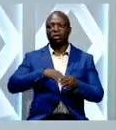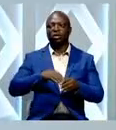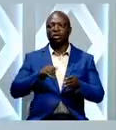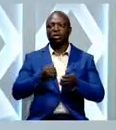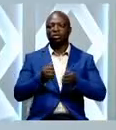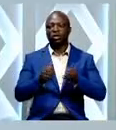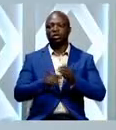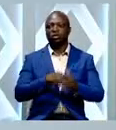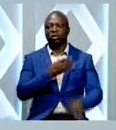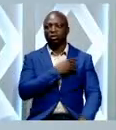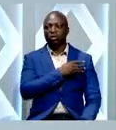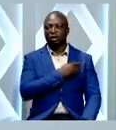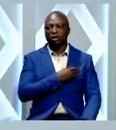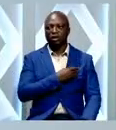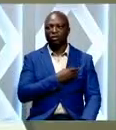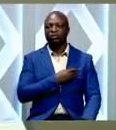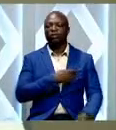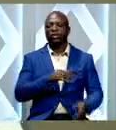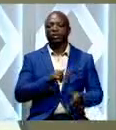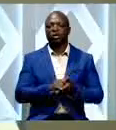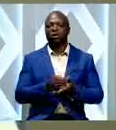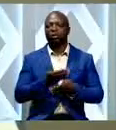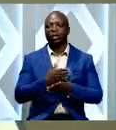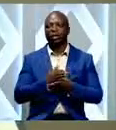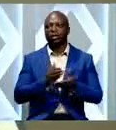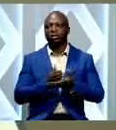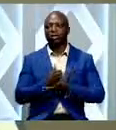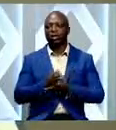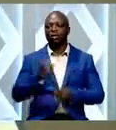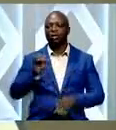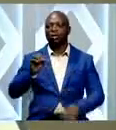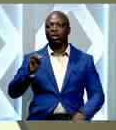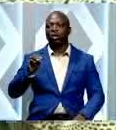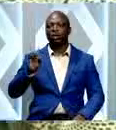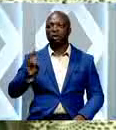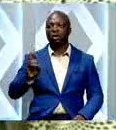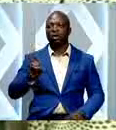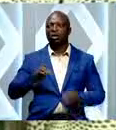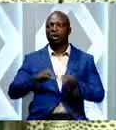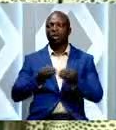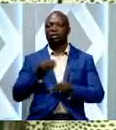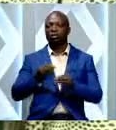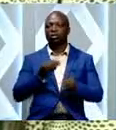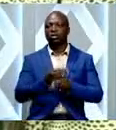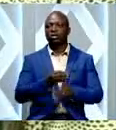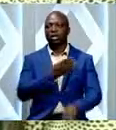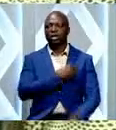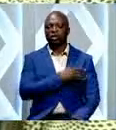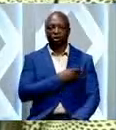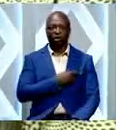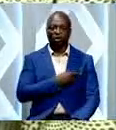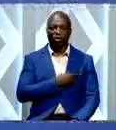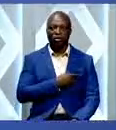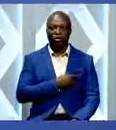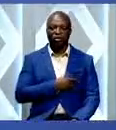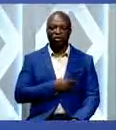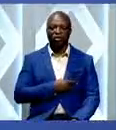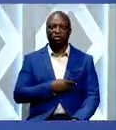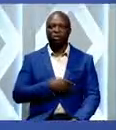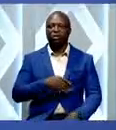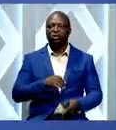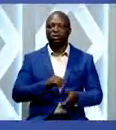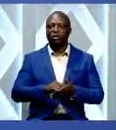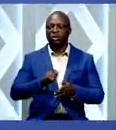administration douanière. Aspiration partagée par l'OMD, Organisation mondiale des douanes. C'est de faire